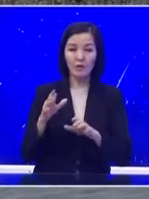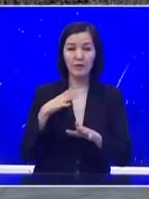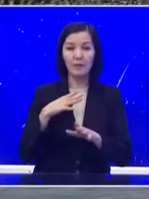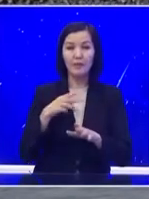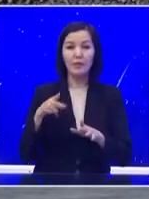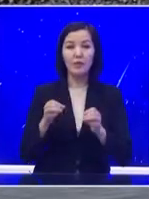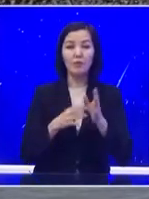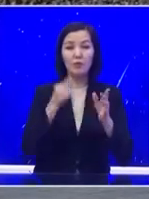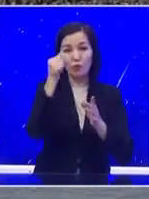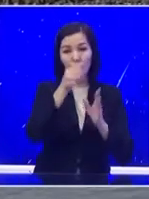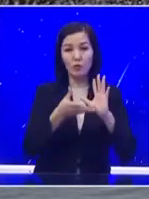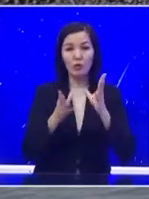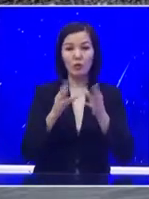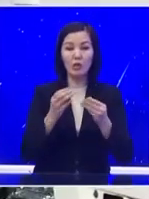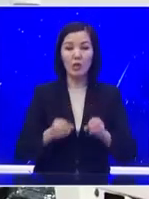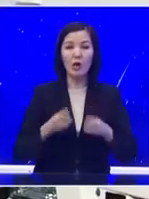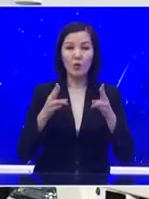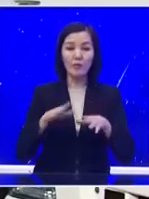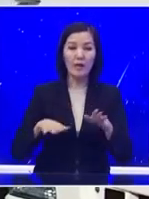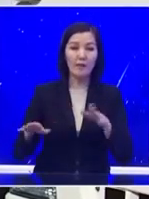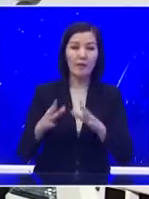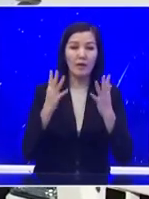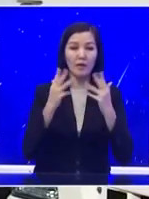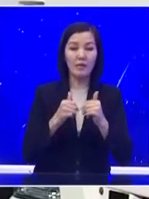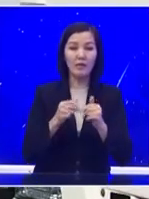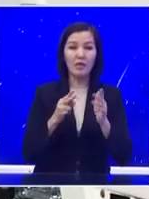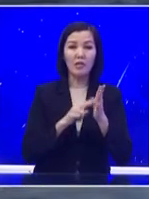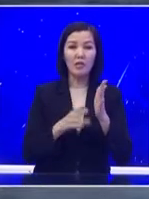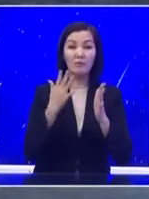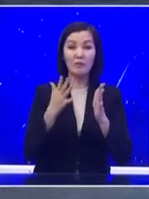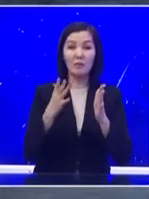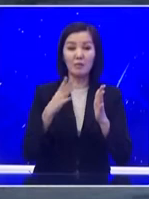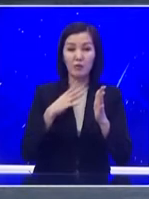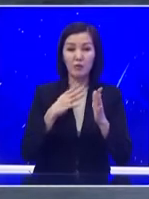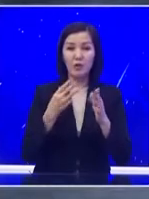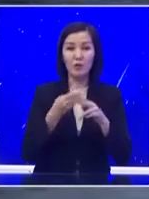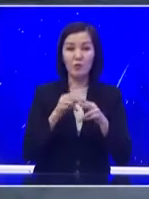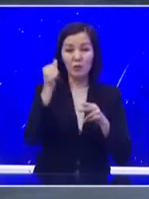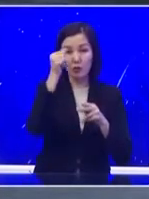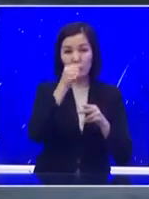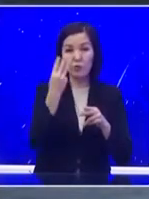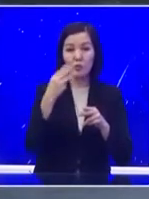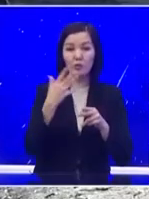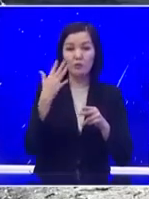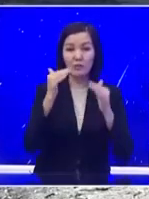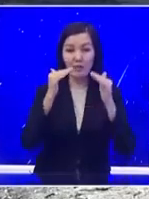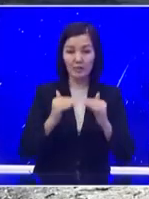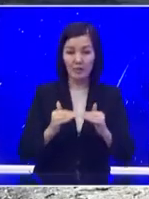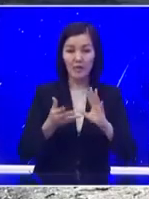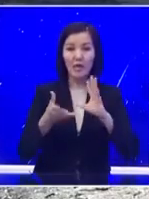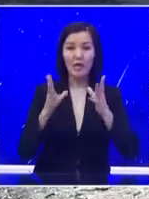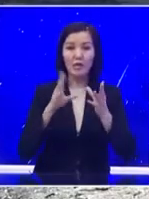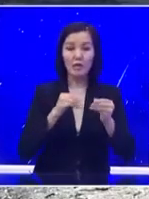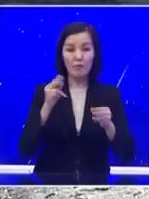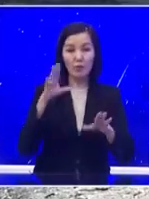2019 жылы облыс бойынша мұндай қауіпті деген аймақтар санаты 75 болса, осы жылы 35-ке азайған. Жалпы